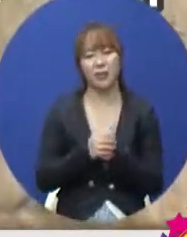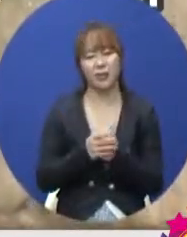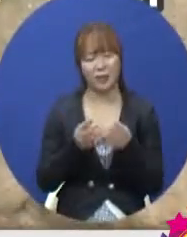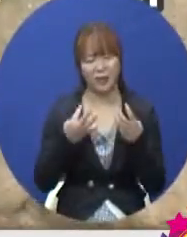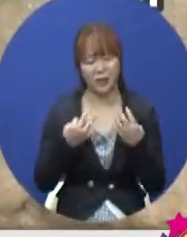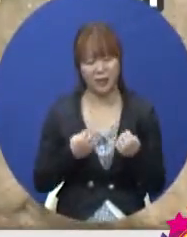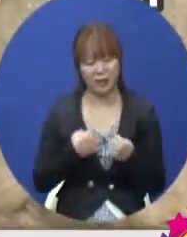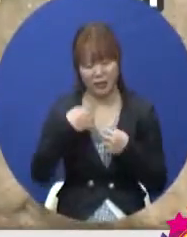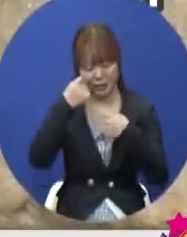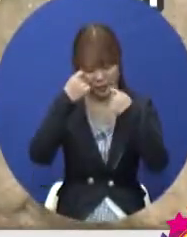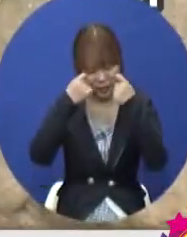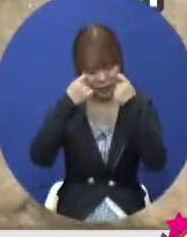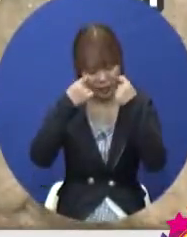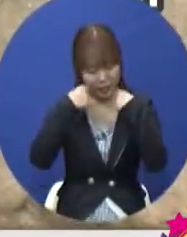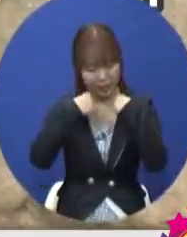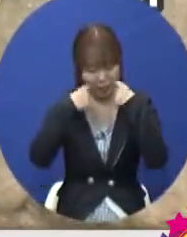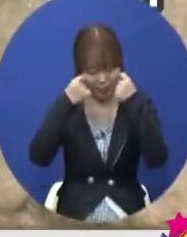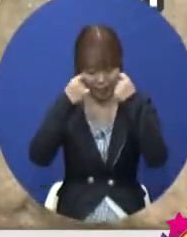얼마나